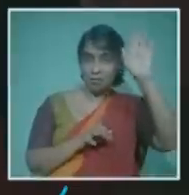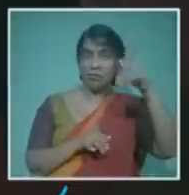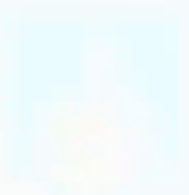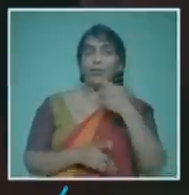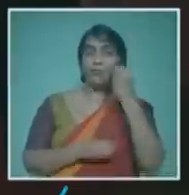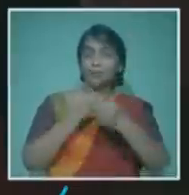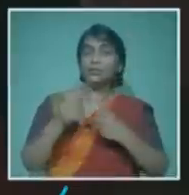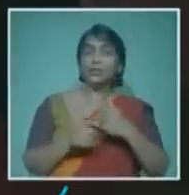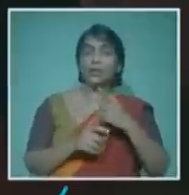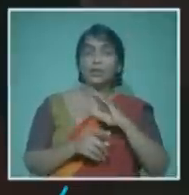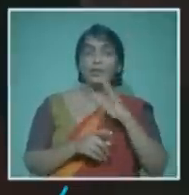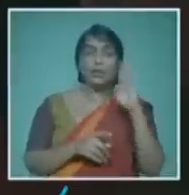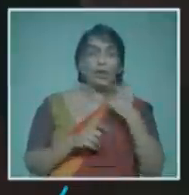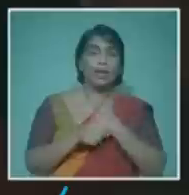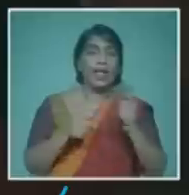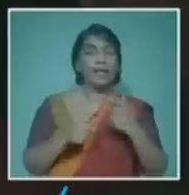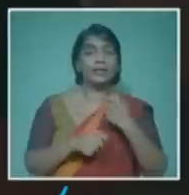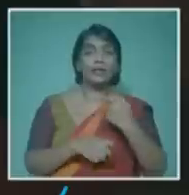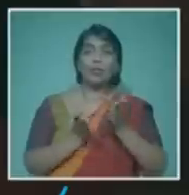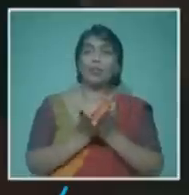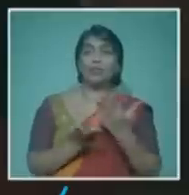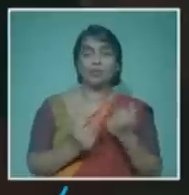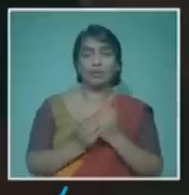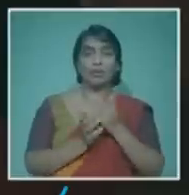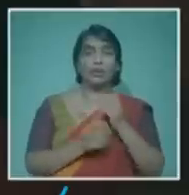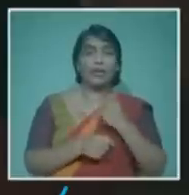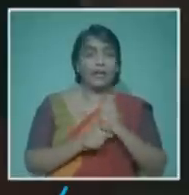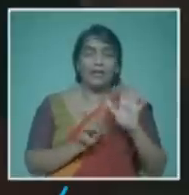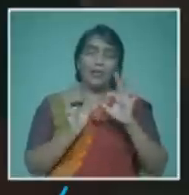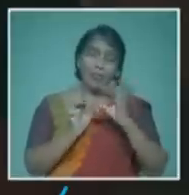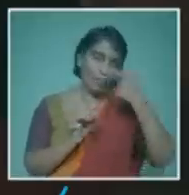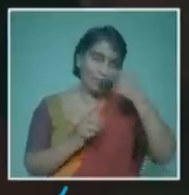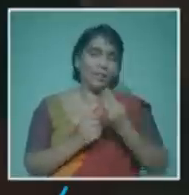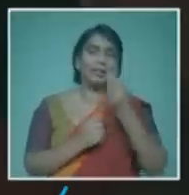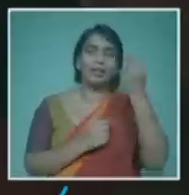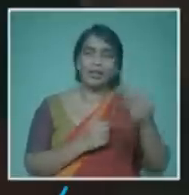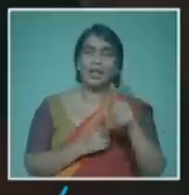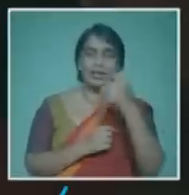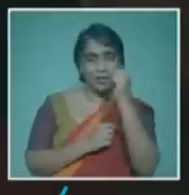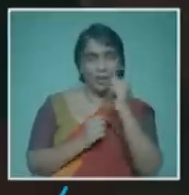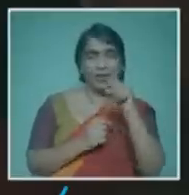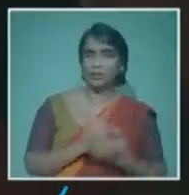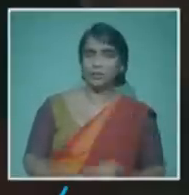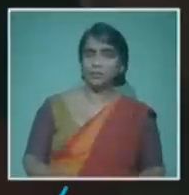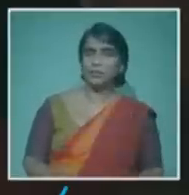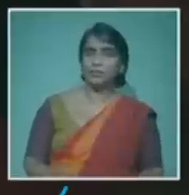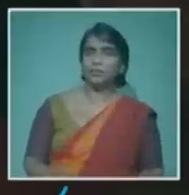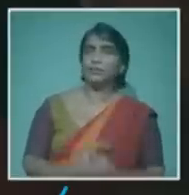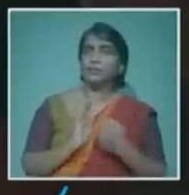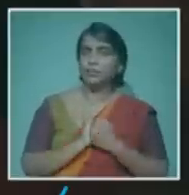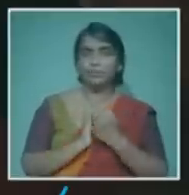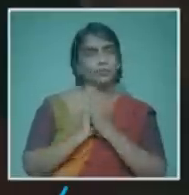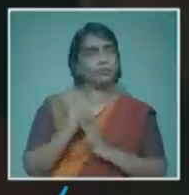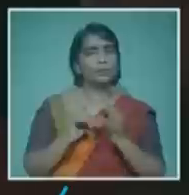කියනවා හයිඩ්‍රජන් බෝට්ටු එන්ජින් ගන්න ලෑස්ති කරන්න කියලා හයිඩ්‍රජන් බෝට්ටු එන්ජින් නෙමෙයි භූමි තෙල් ටික දෙන්න හරියට මිලට භූමි තෙල් රුපියල් 150ට 160ට දෙන්න පුළුවන් අරු මුලාසනේ